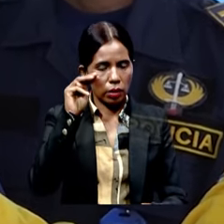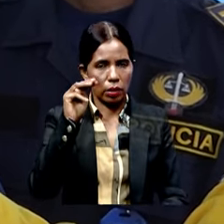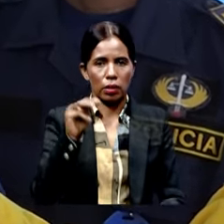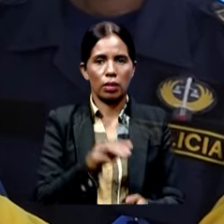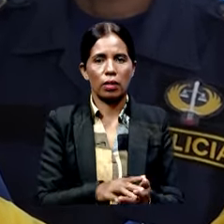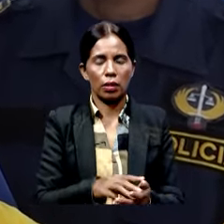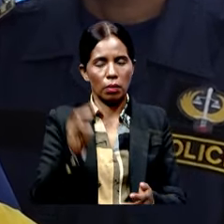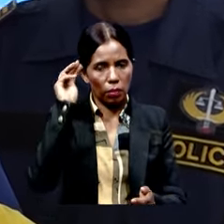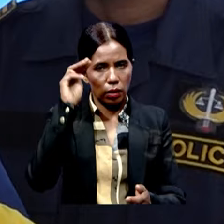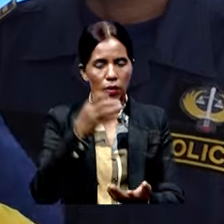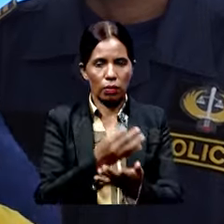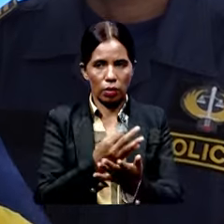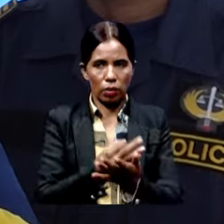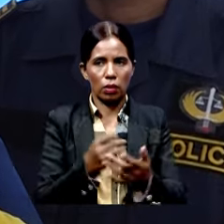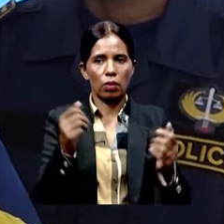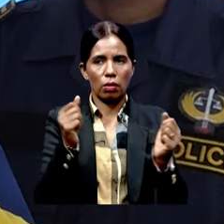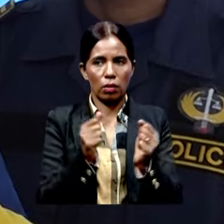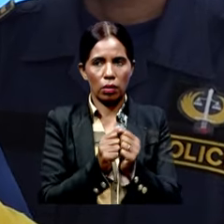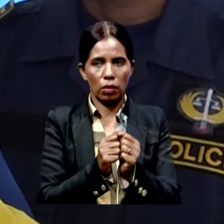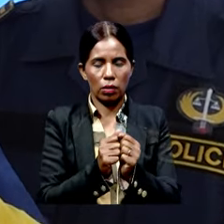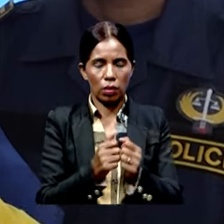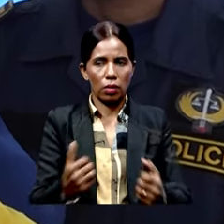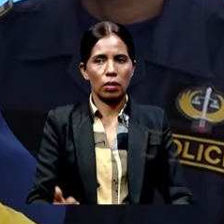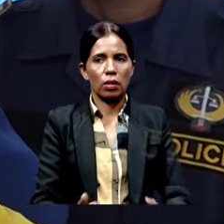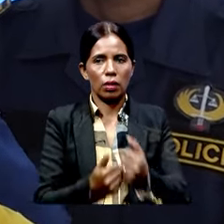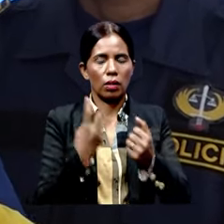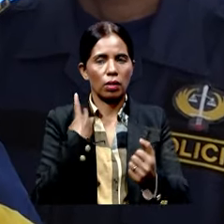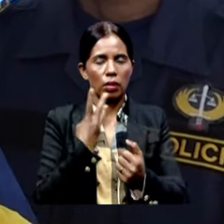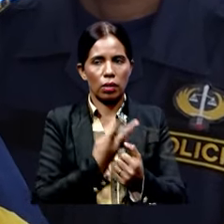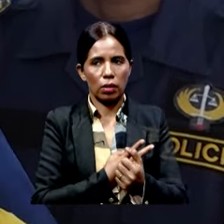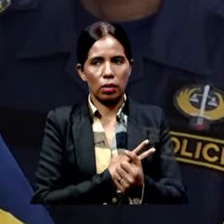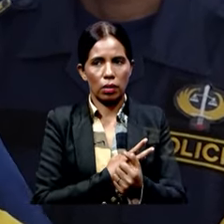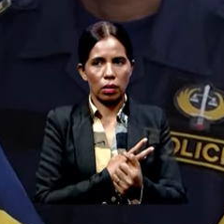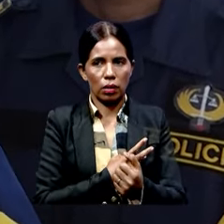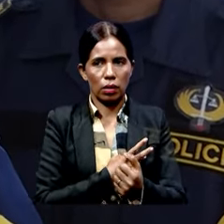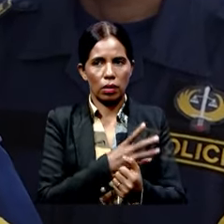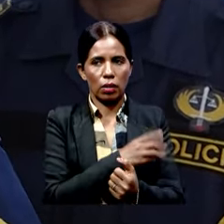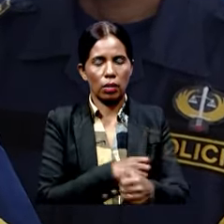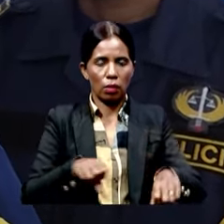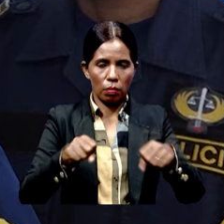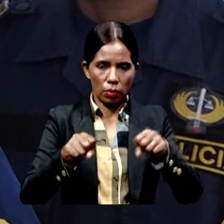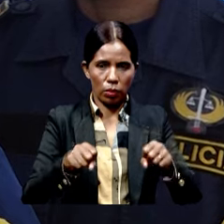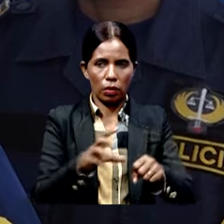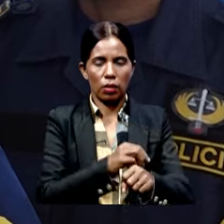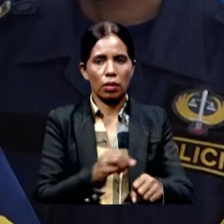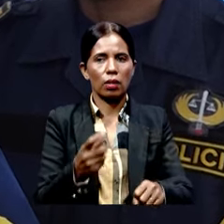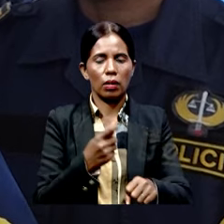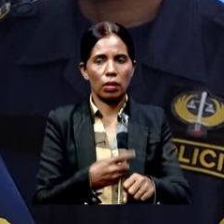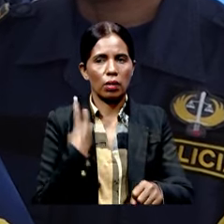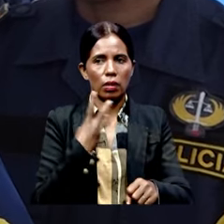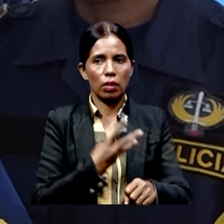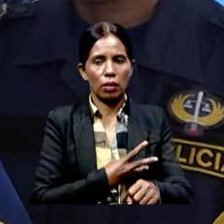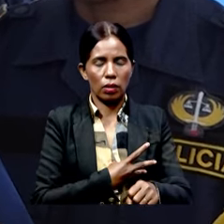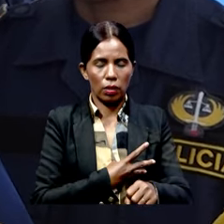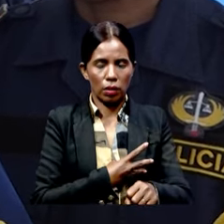maka ho asilin trafik entre ho itaninia ho motorizada i momento nei tene transitu